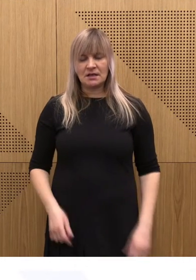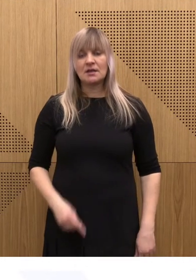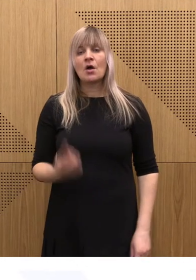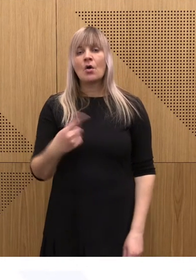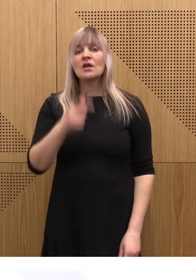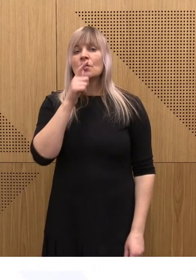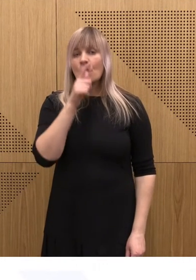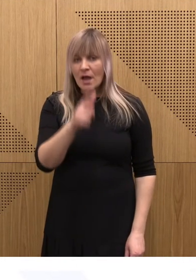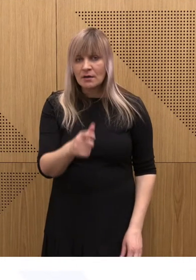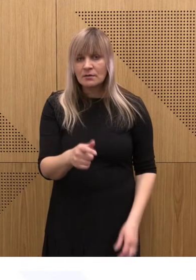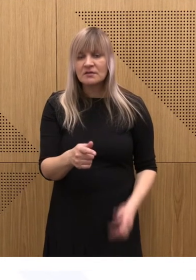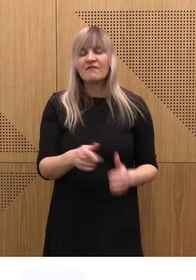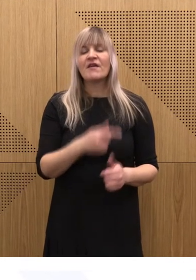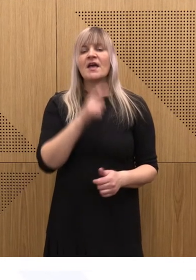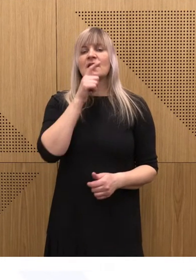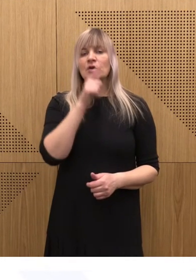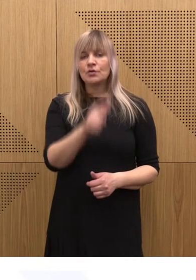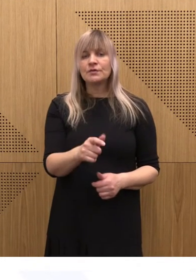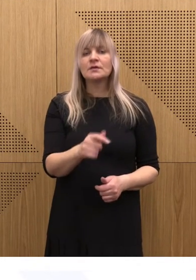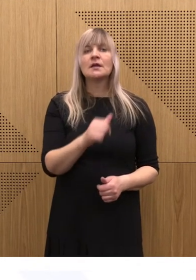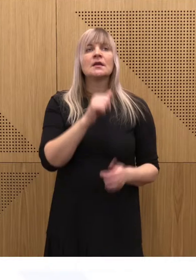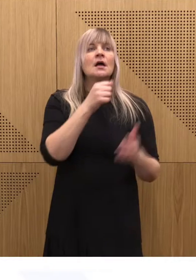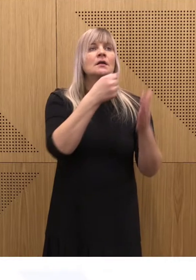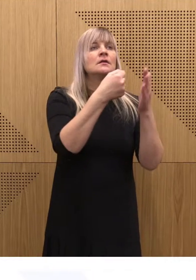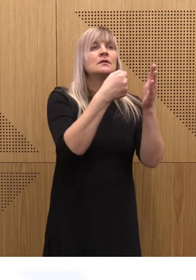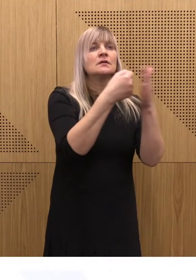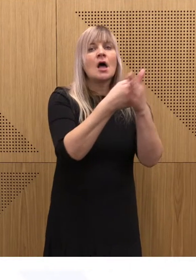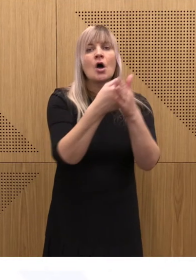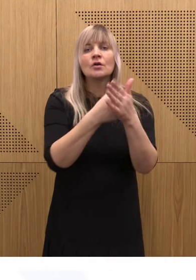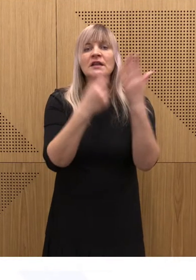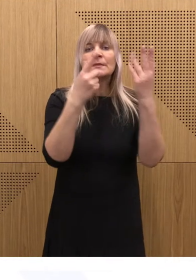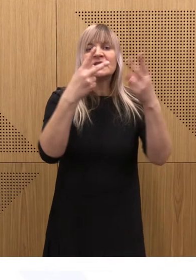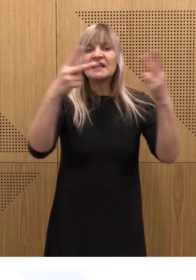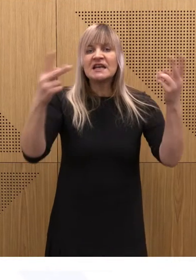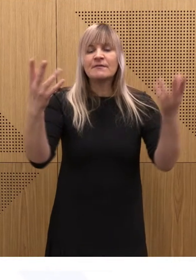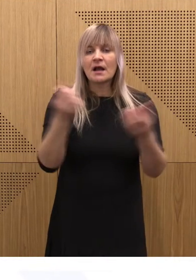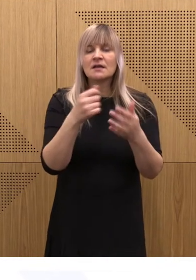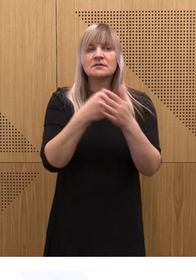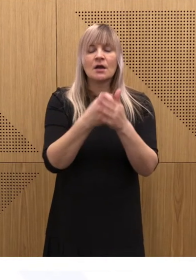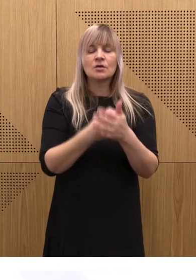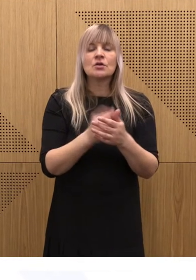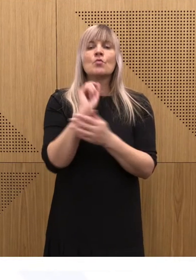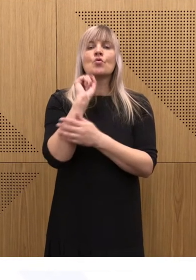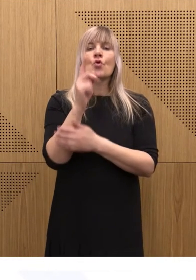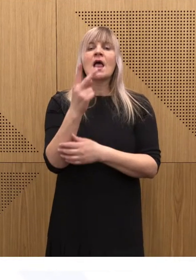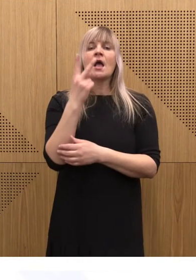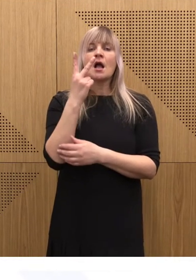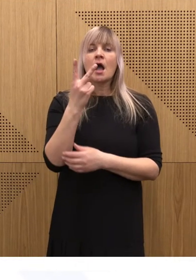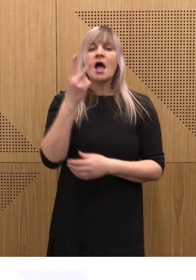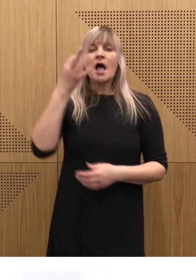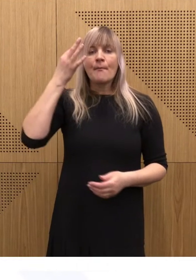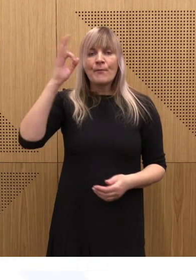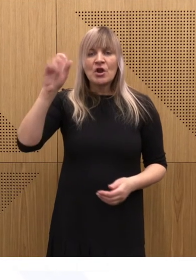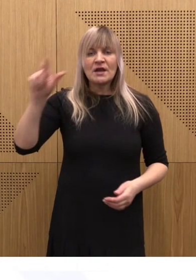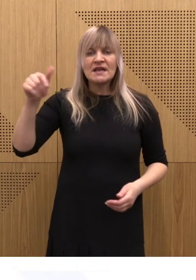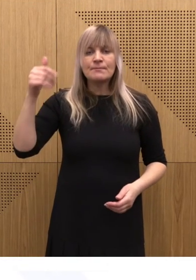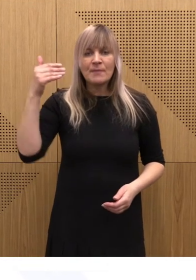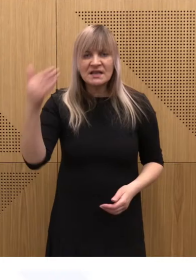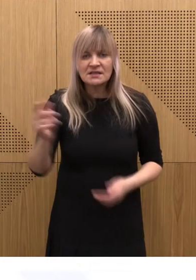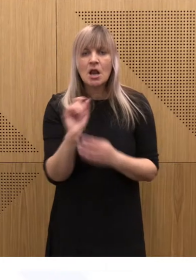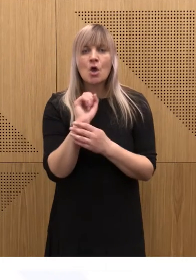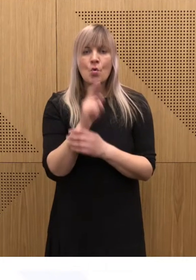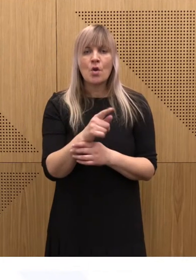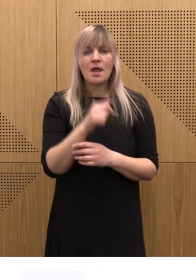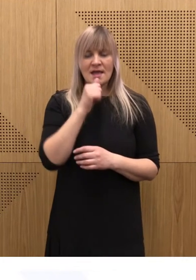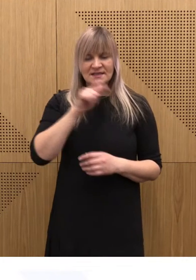veel. Eesti taotleb 7 erineva vaktsiinitoote käest kokku vaktsiine enam kui 2 miljoni inimese vaktsineerimiseks. Jah, see rohkem kui Eesti elanikarv,